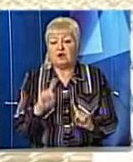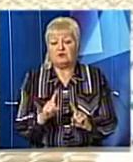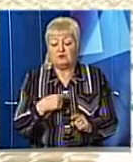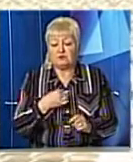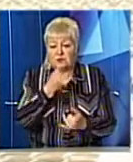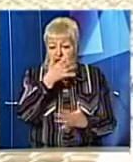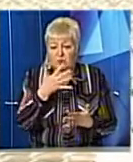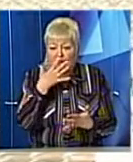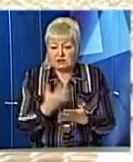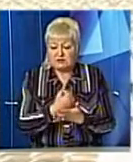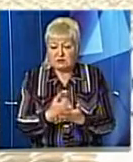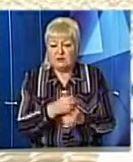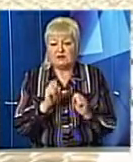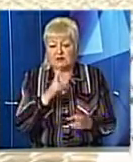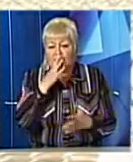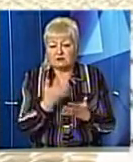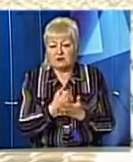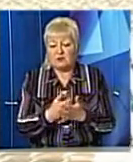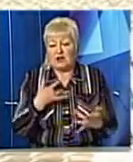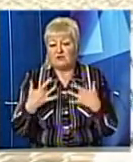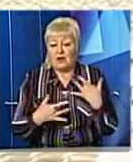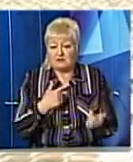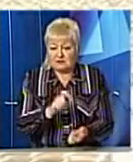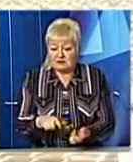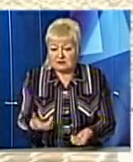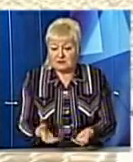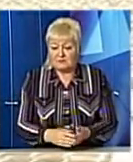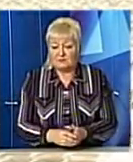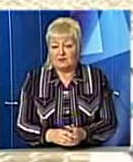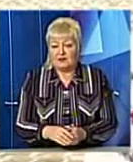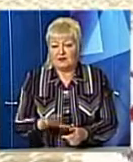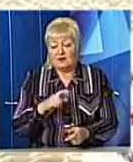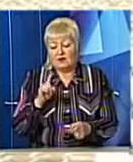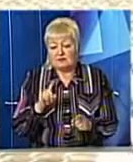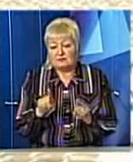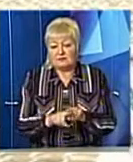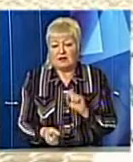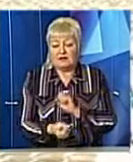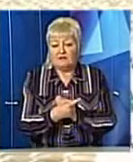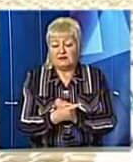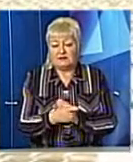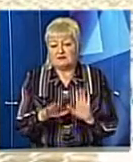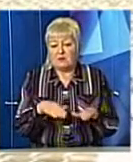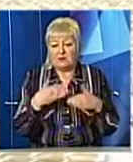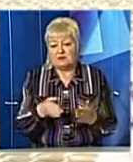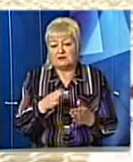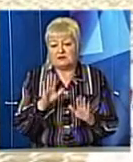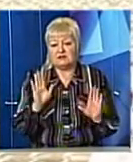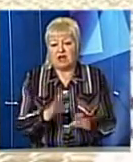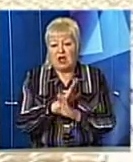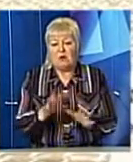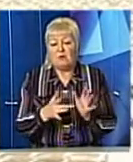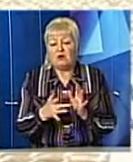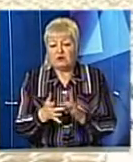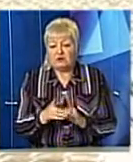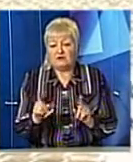заробити ці гроші, так як заробляють зазвичай артисти. І в нас виникла така пропозиція зробити вертеп і поколядувати скрізь, де